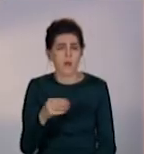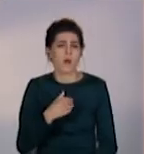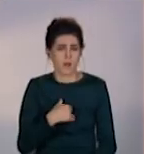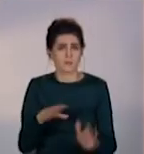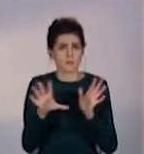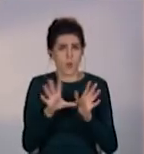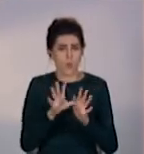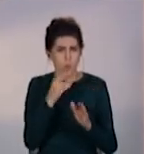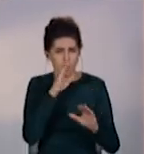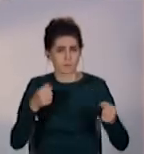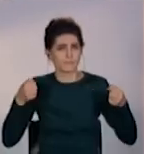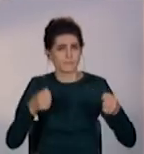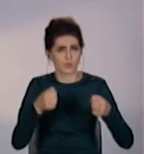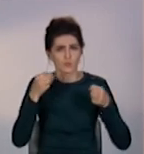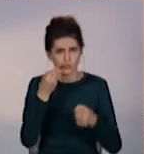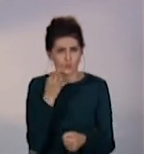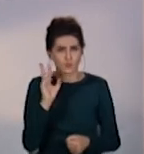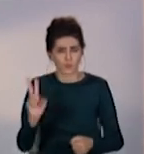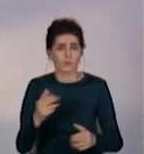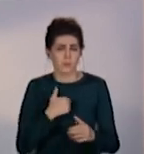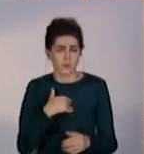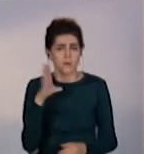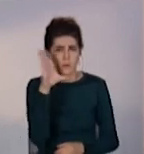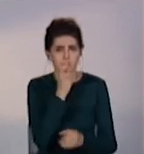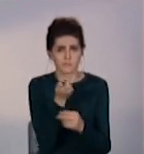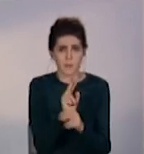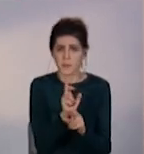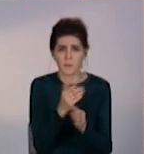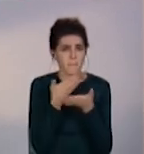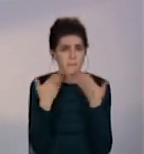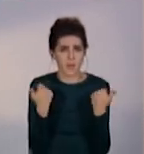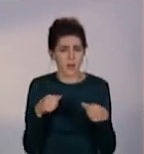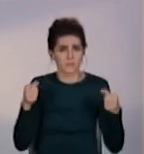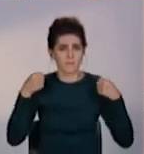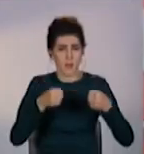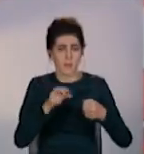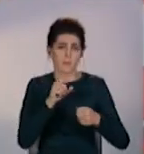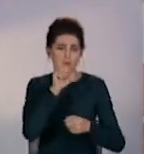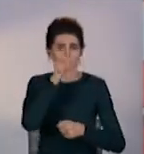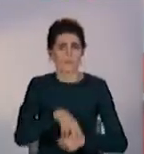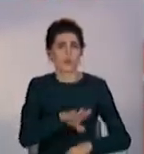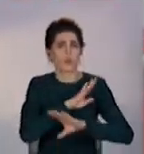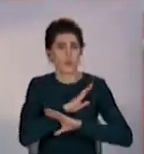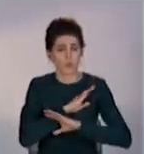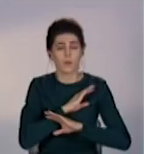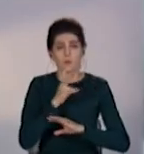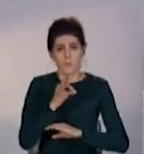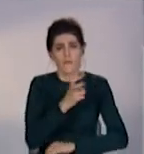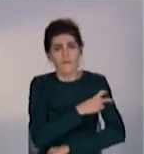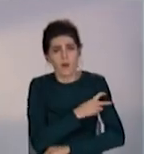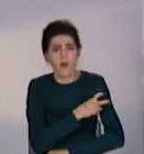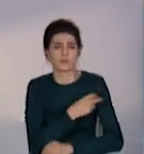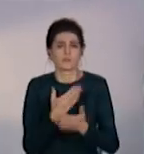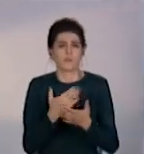він прийшов у себе, ми відвезли його в реанімацію. Не було б дефібрилятора, була б смерть. Від роботи лікарів, а також